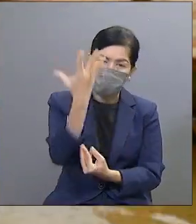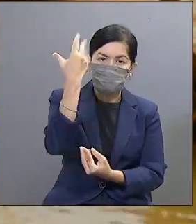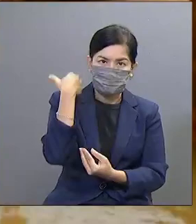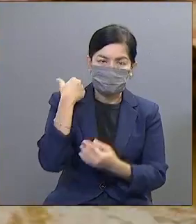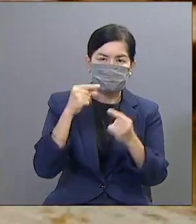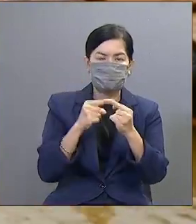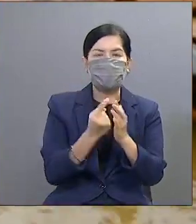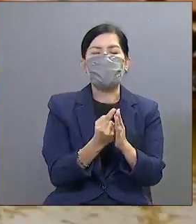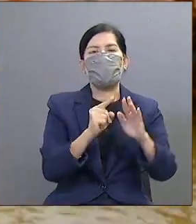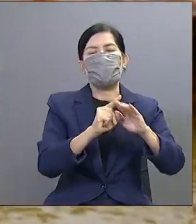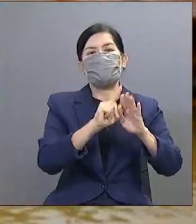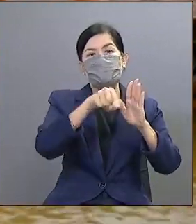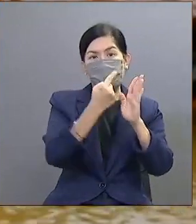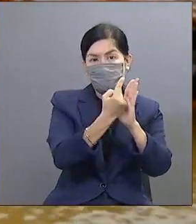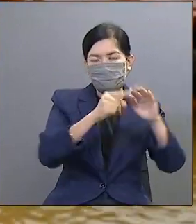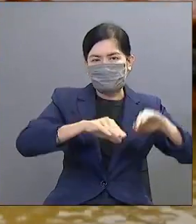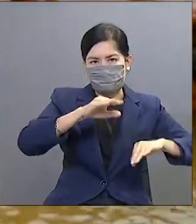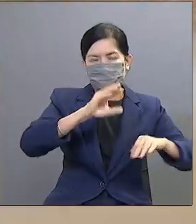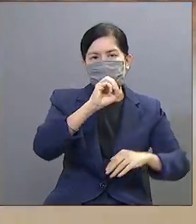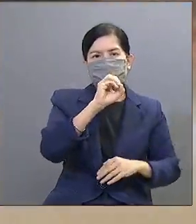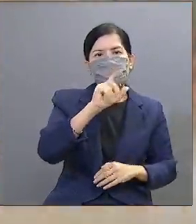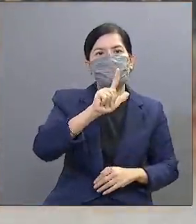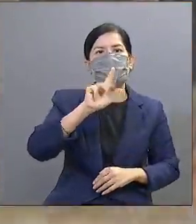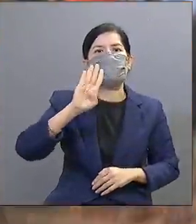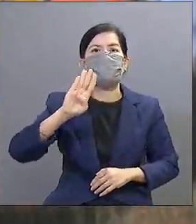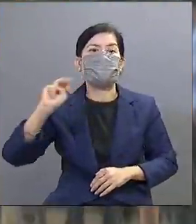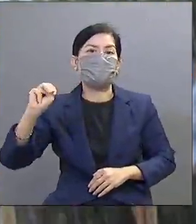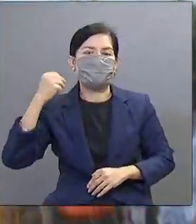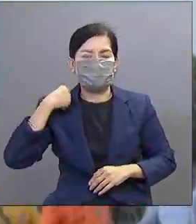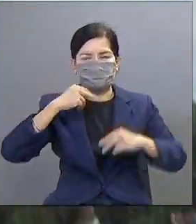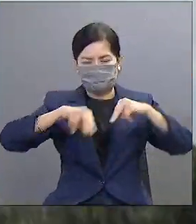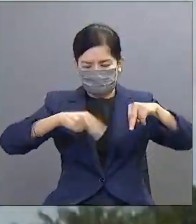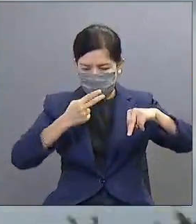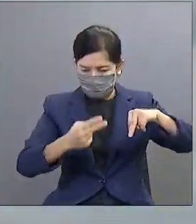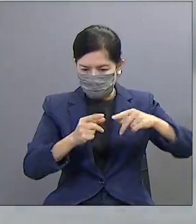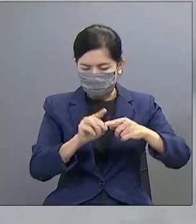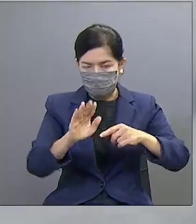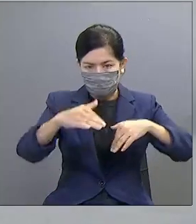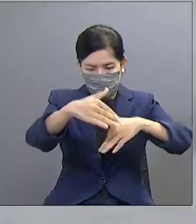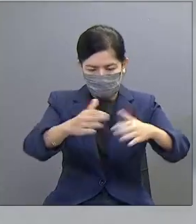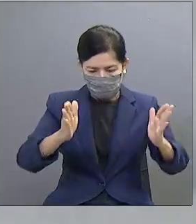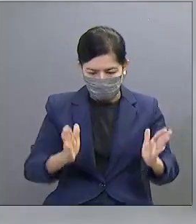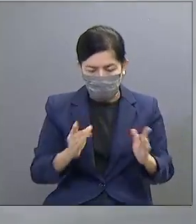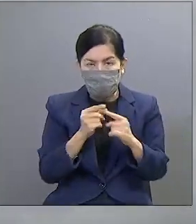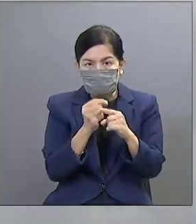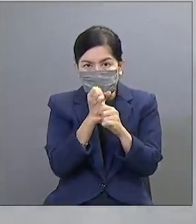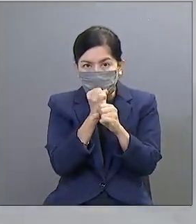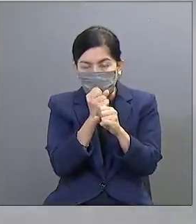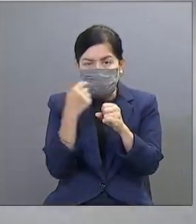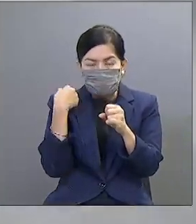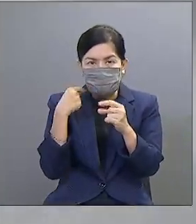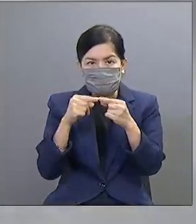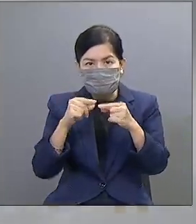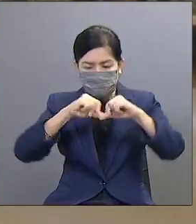ตร at ชั่โหมงควนสมบัตรในการตรวจสอบเบื้องต้นแล้วโดยทางห้องปฏิบัิการทางวิทยาศาตรวจสอบน้บาร